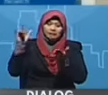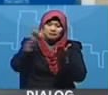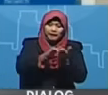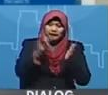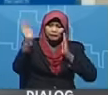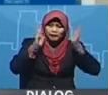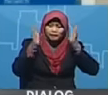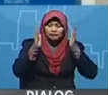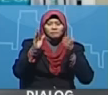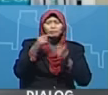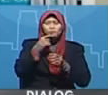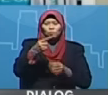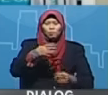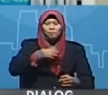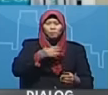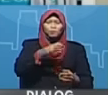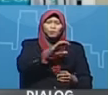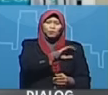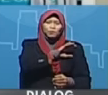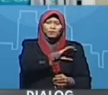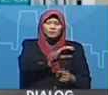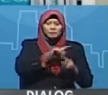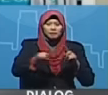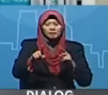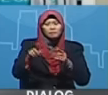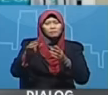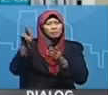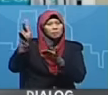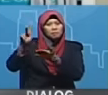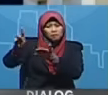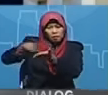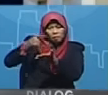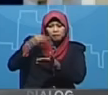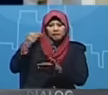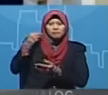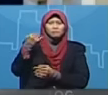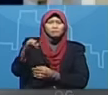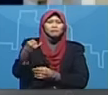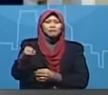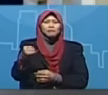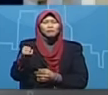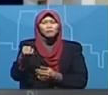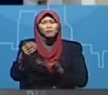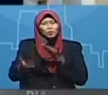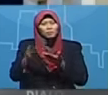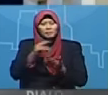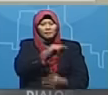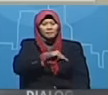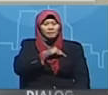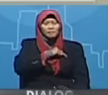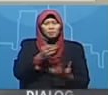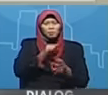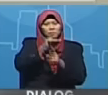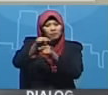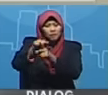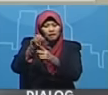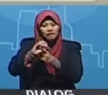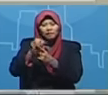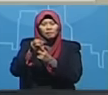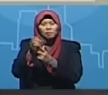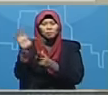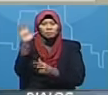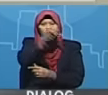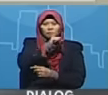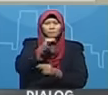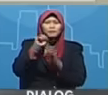Tapi akhirnya apabila syarikat tersebut juga tidak dapat mengembalikan wang, sama ada niat untuk menipu ataupun kecuaian syarikat. Uh-huh. Jadi